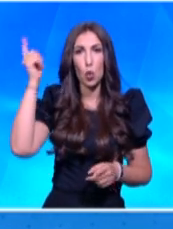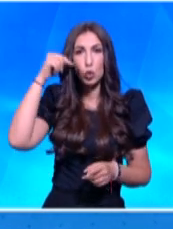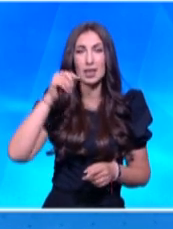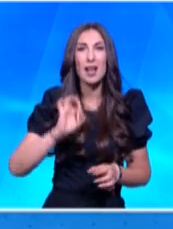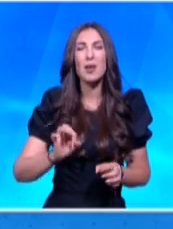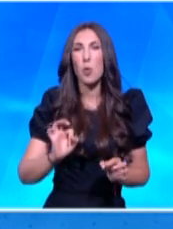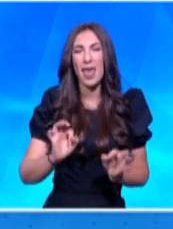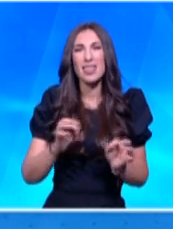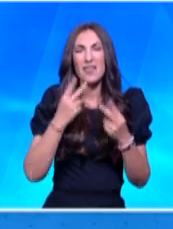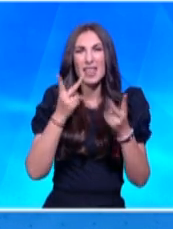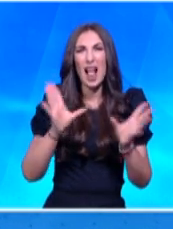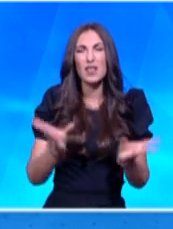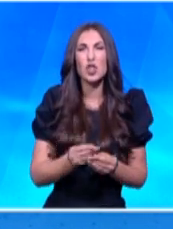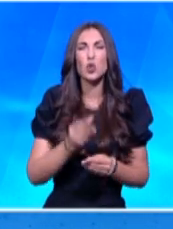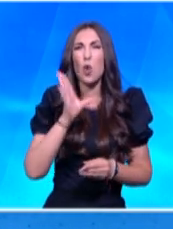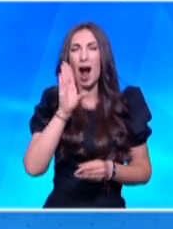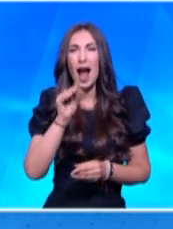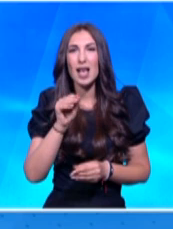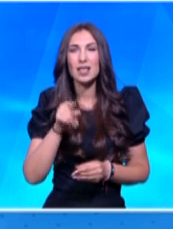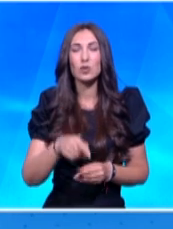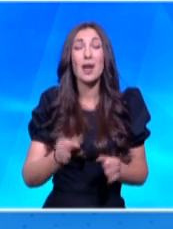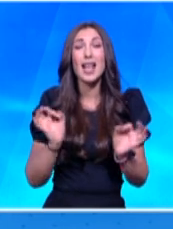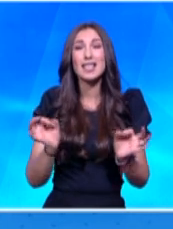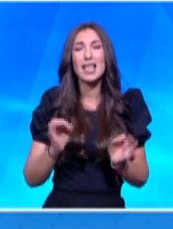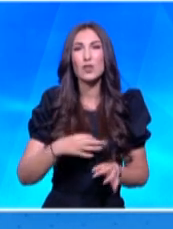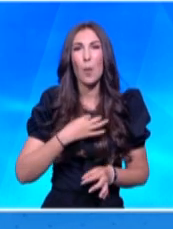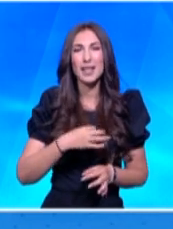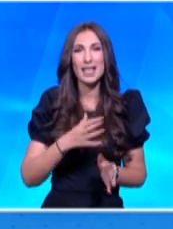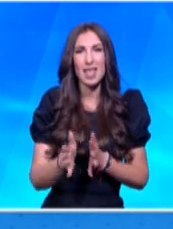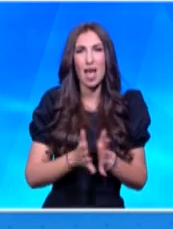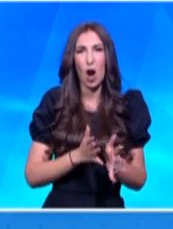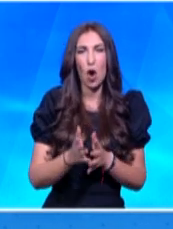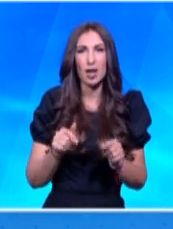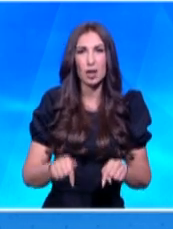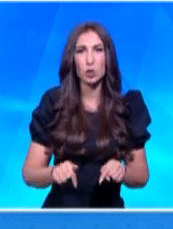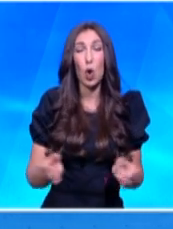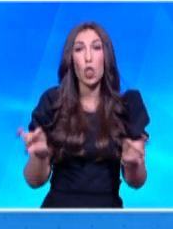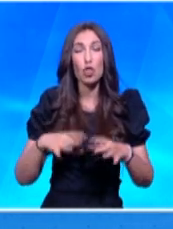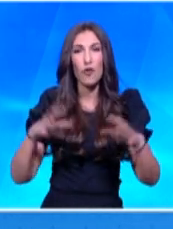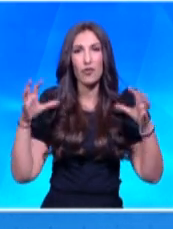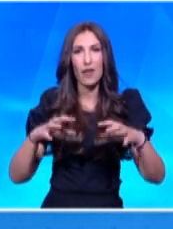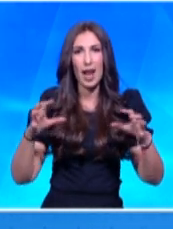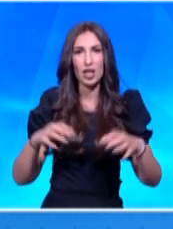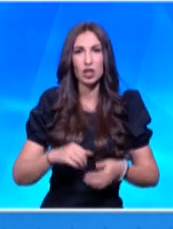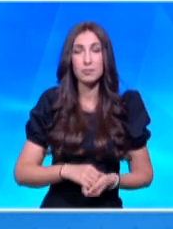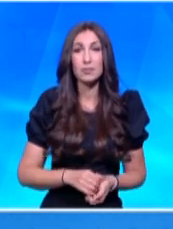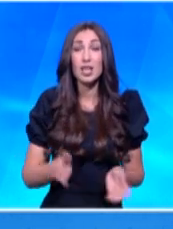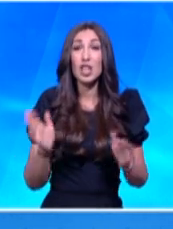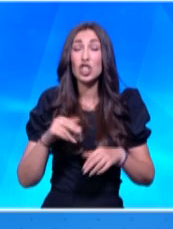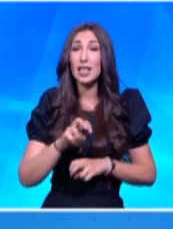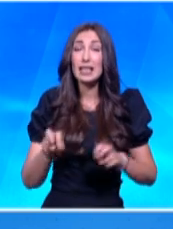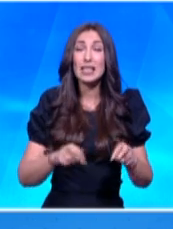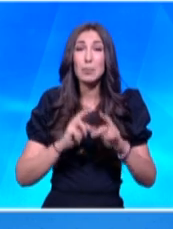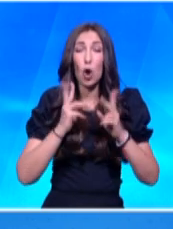казано и показано до този момент са естествени опасенията на хората тук от нови валежи. Ще потърсим отговор на